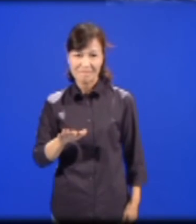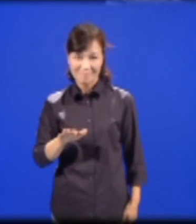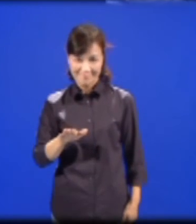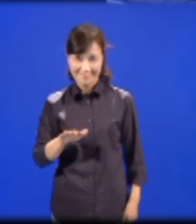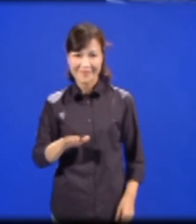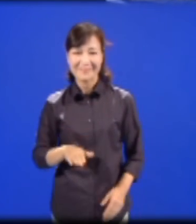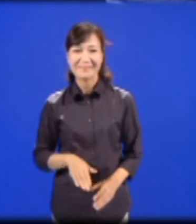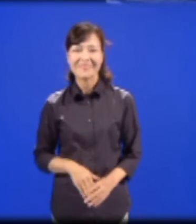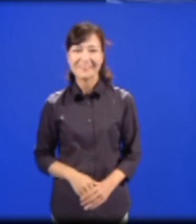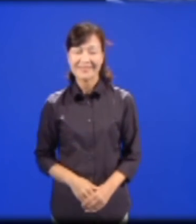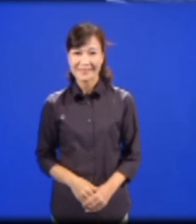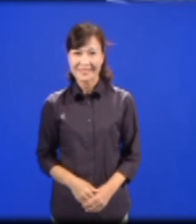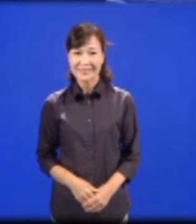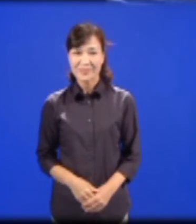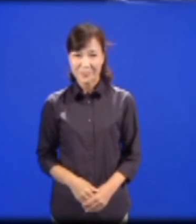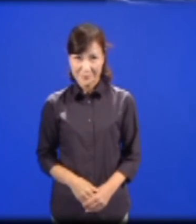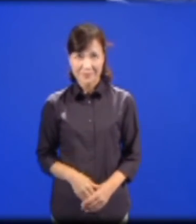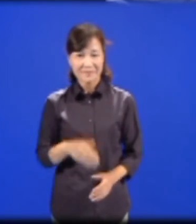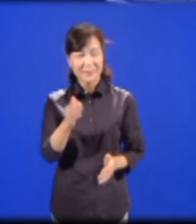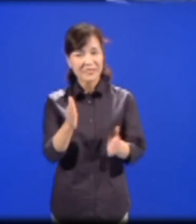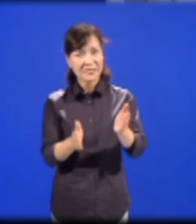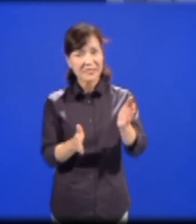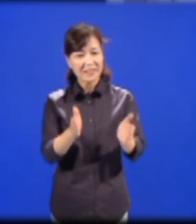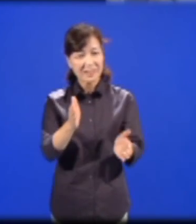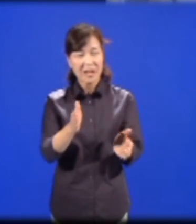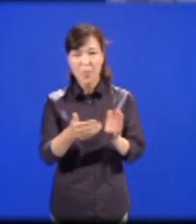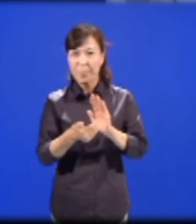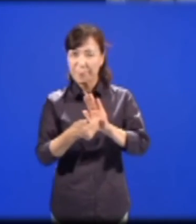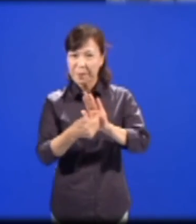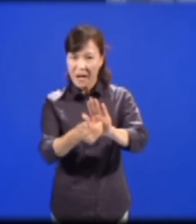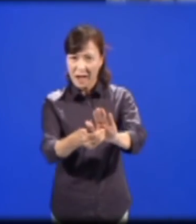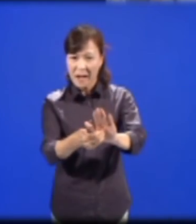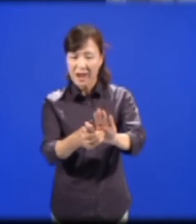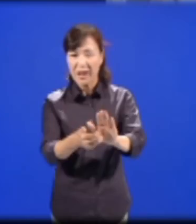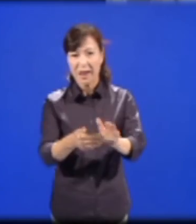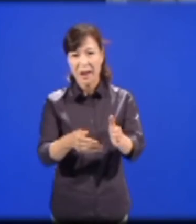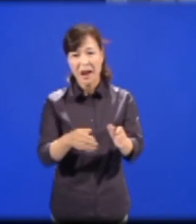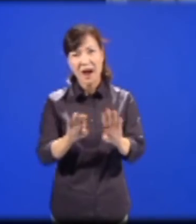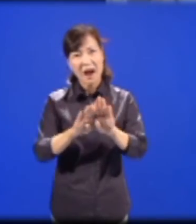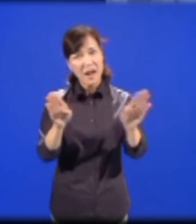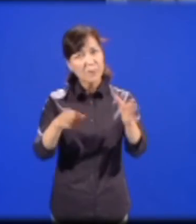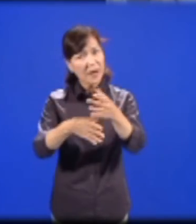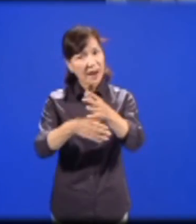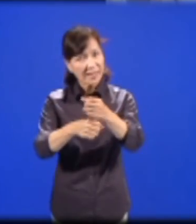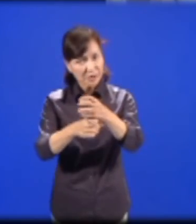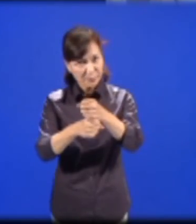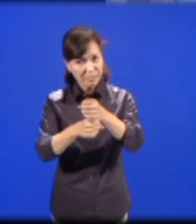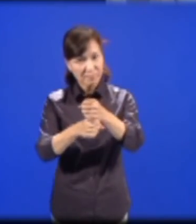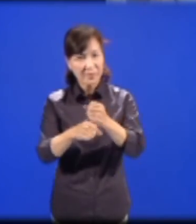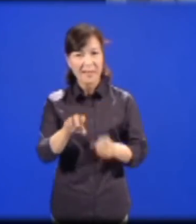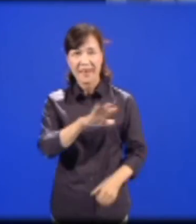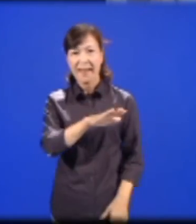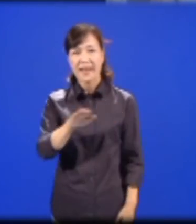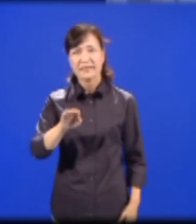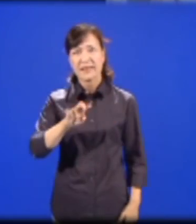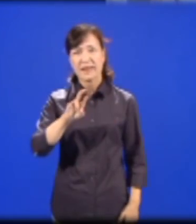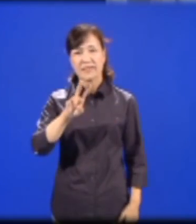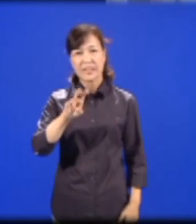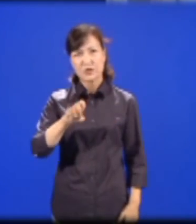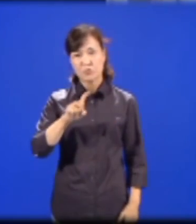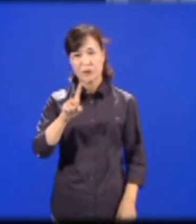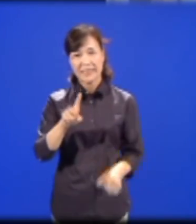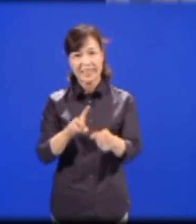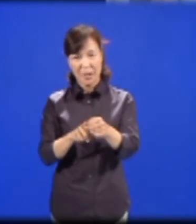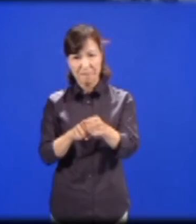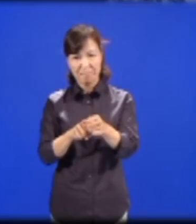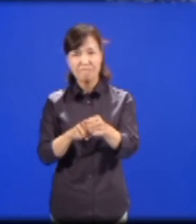ですって。大沢長寿会の皆さんが介護予防に取り組み出したのは平成21年頃